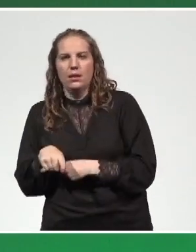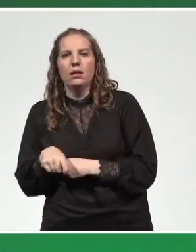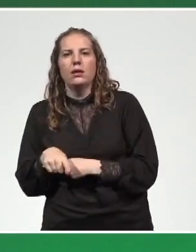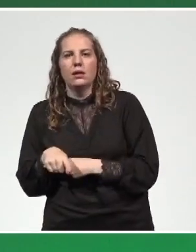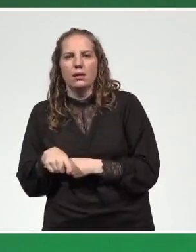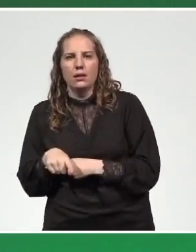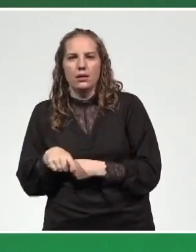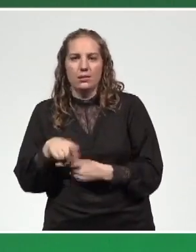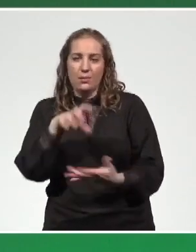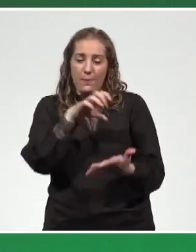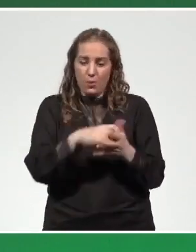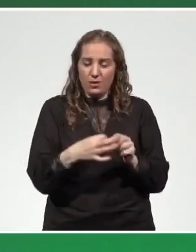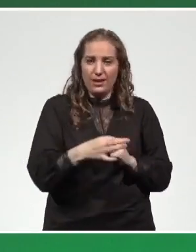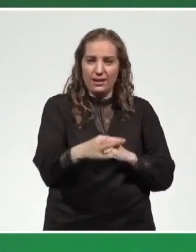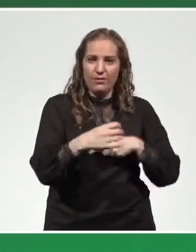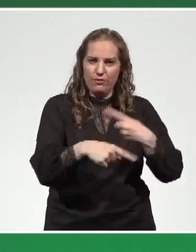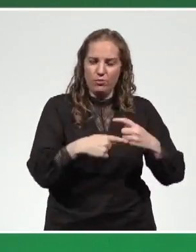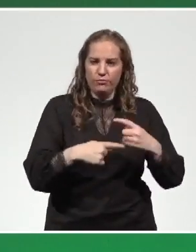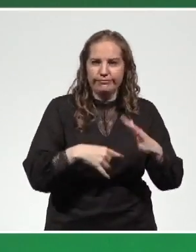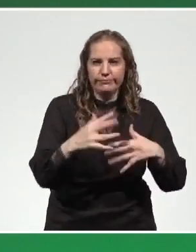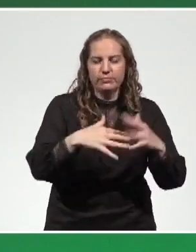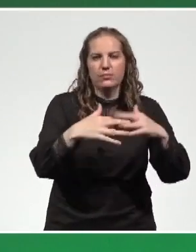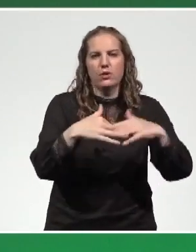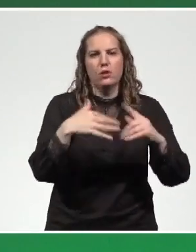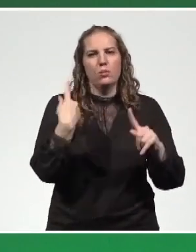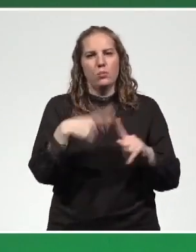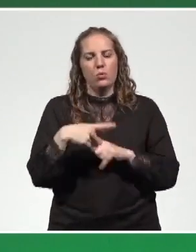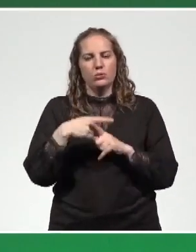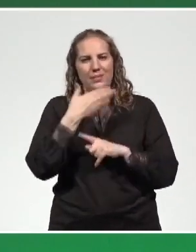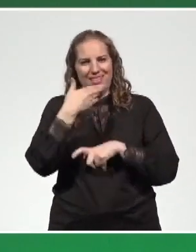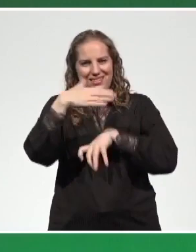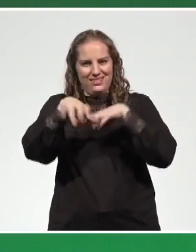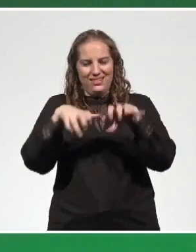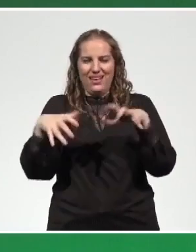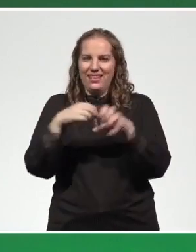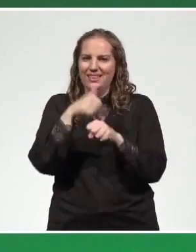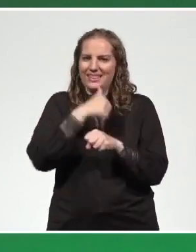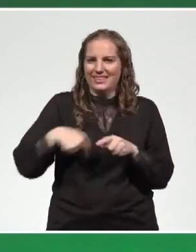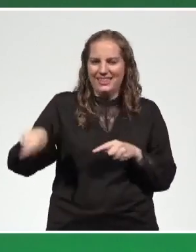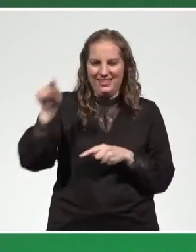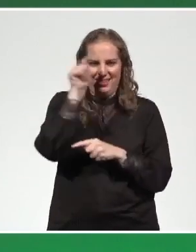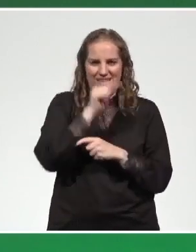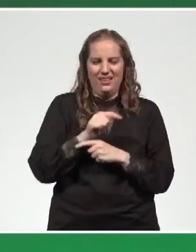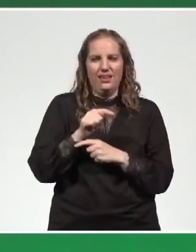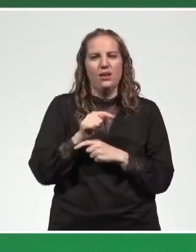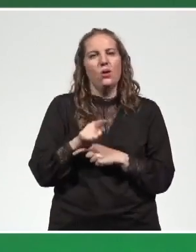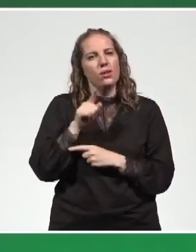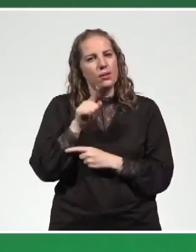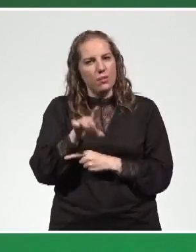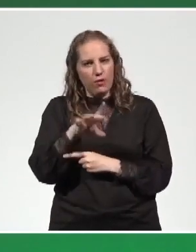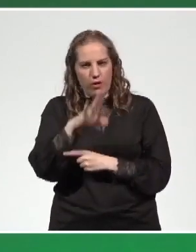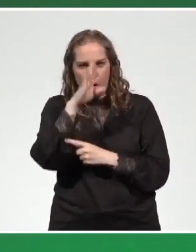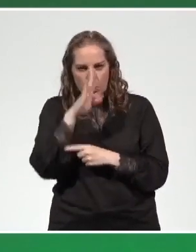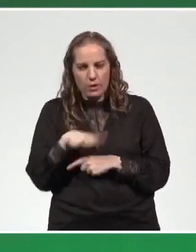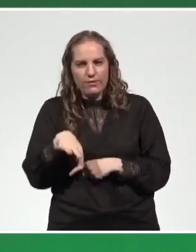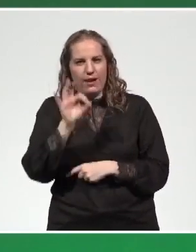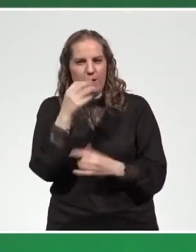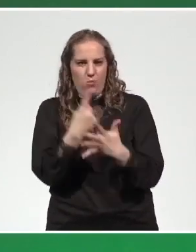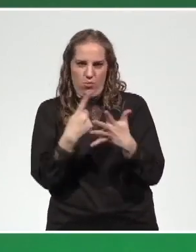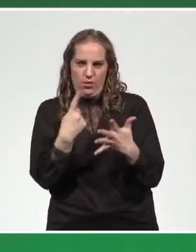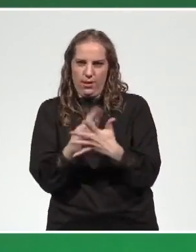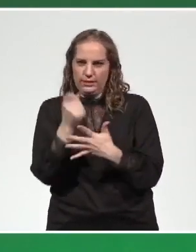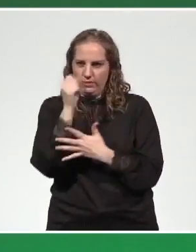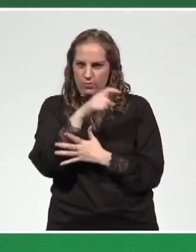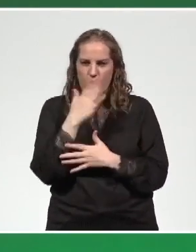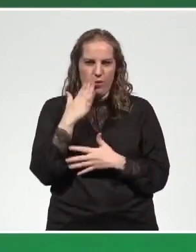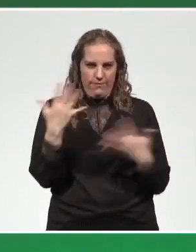uppbyggingu borgarlínu og efla almenningssamgöngur allt land og gera þær að raunhæfum valkosti allstaðar.